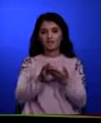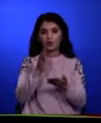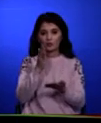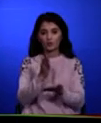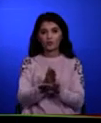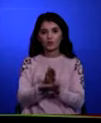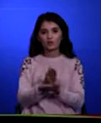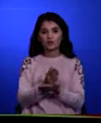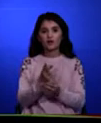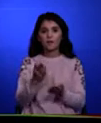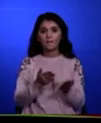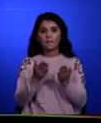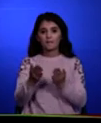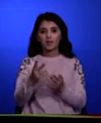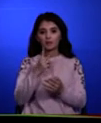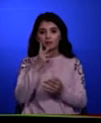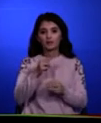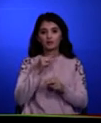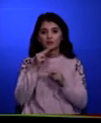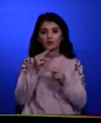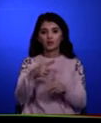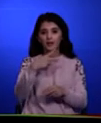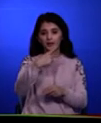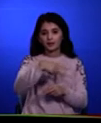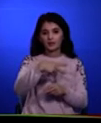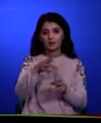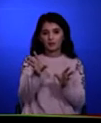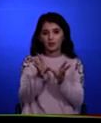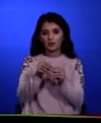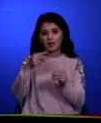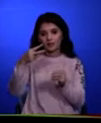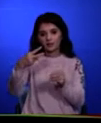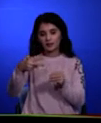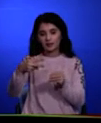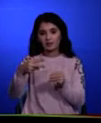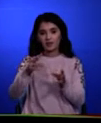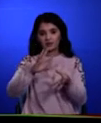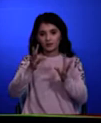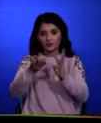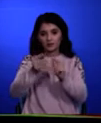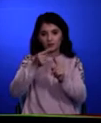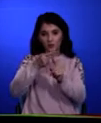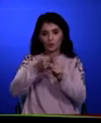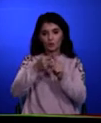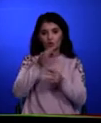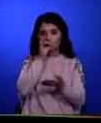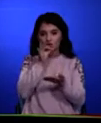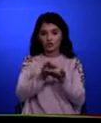edi. Marhamat. 20 bilan 20 ning yig'indisi 40